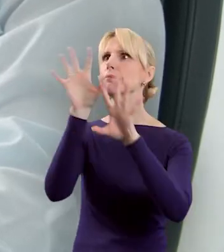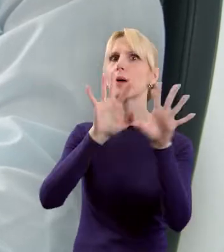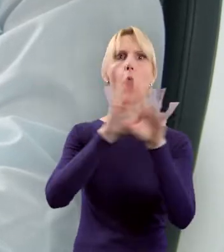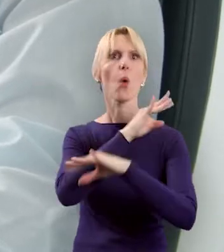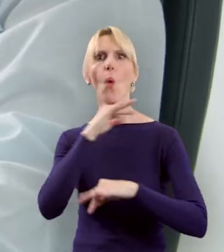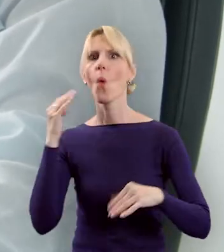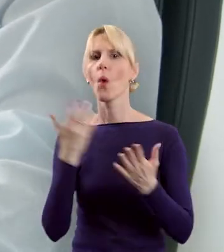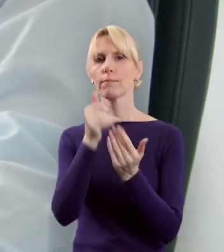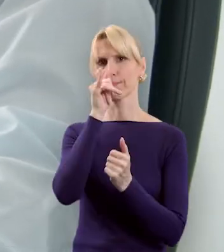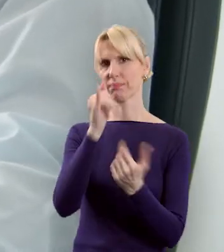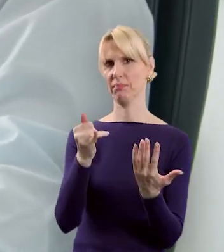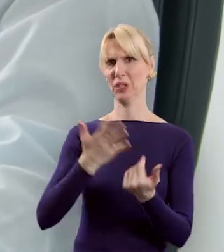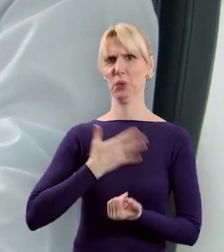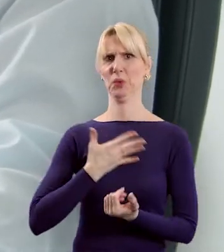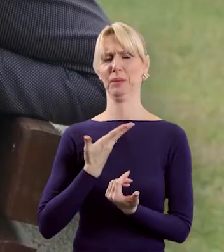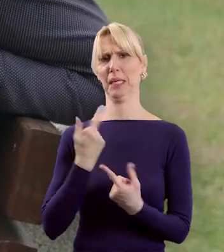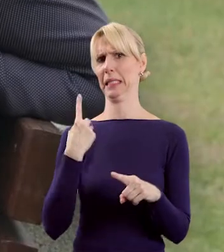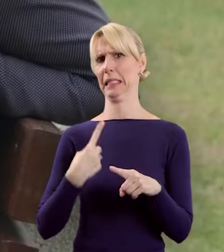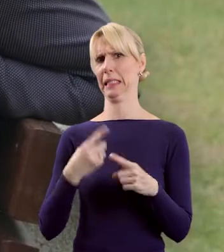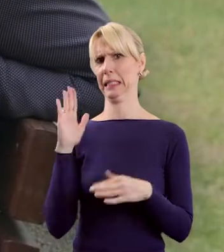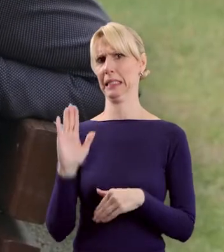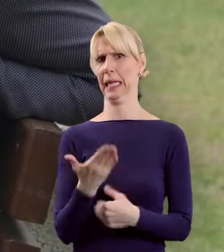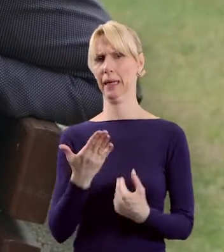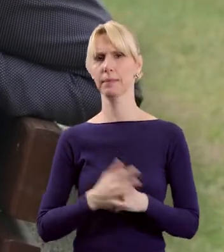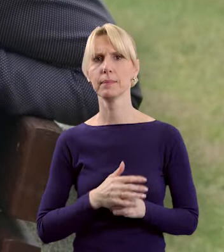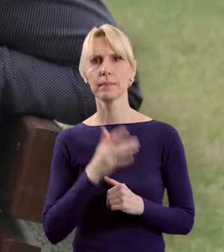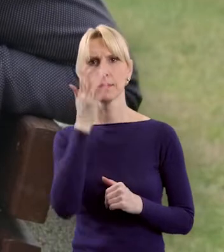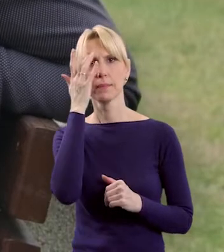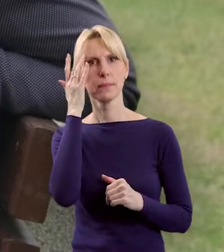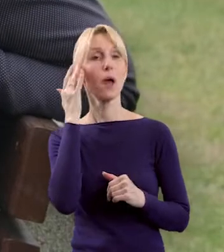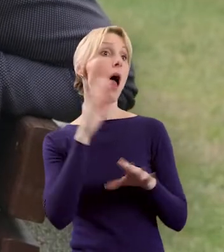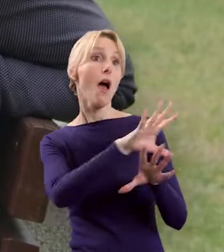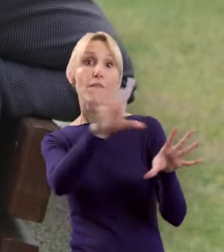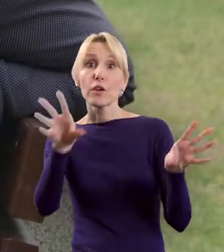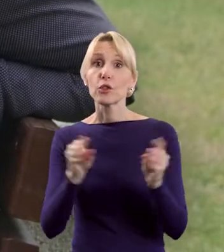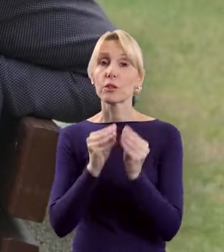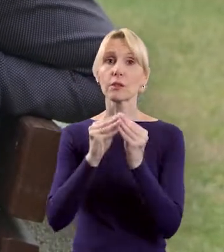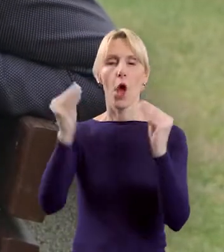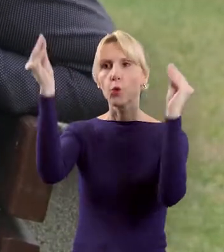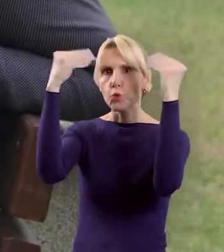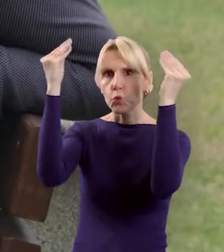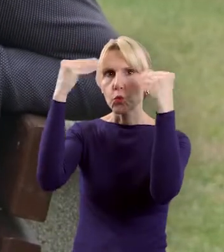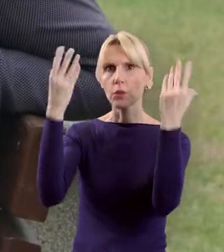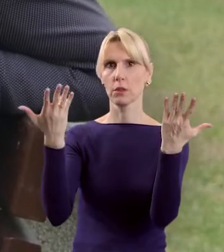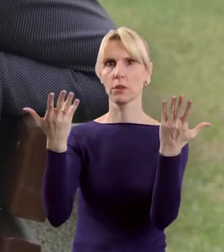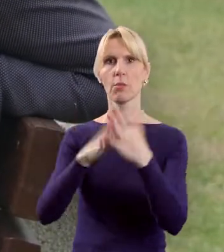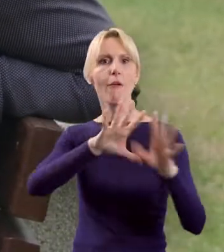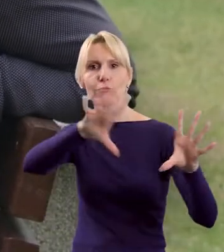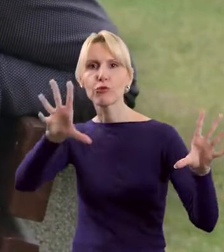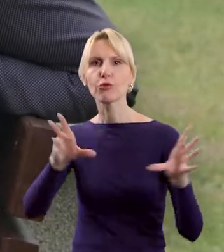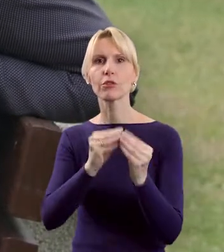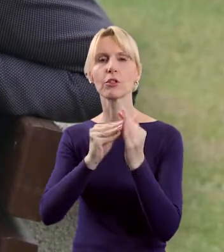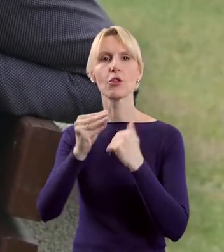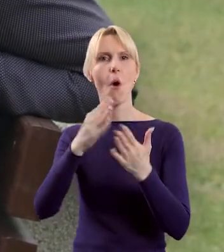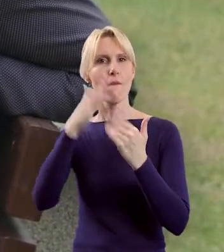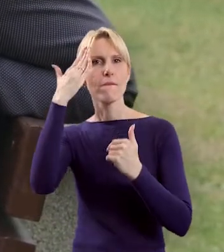dużo kolorów, bo się źle z tym czują. Wszyscy razem szkoliliśmy się, wszyscy razem zdobywaliśmy tę wiedzę, bo na początku tak naprawdę